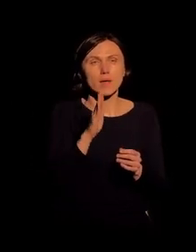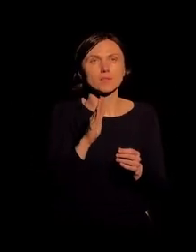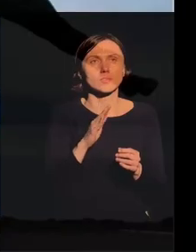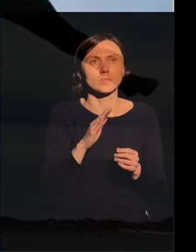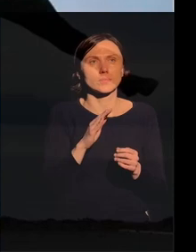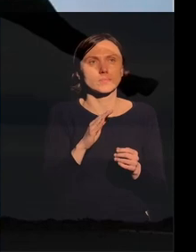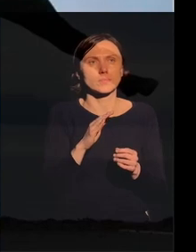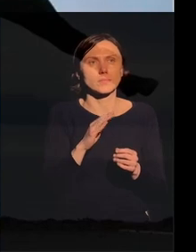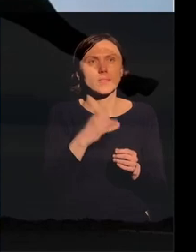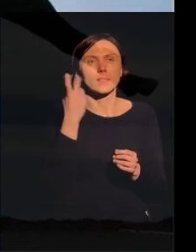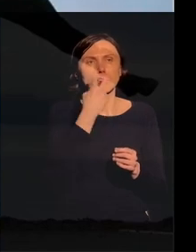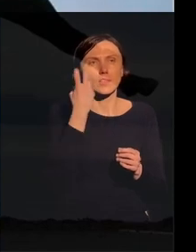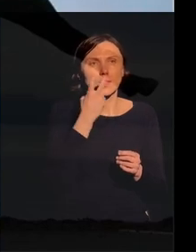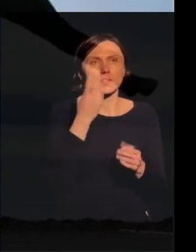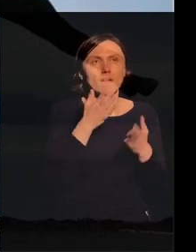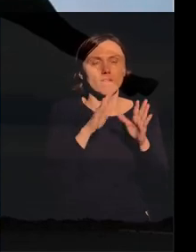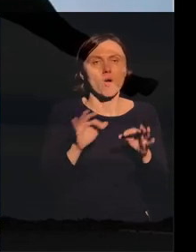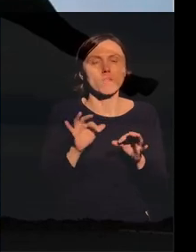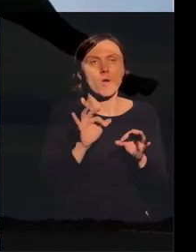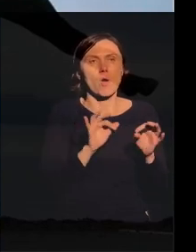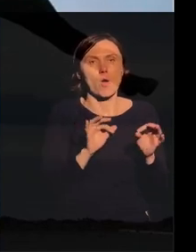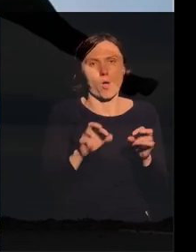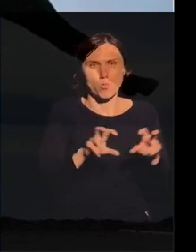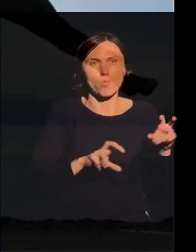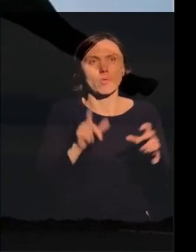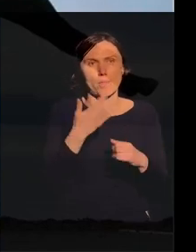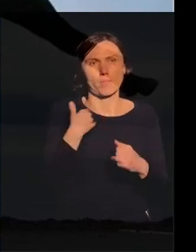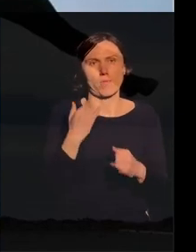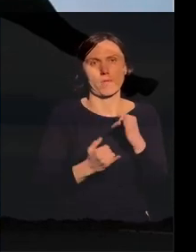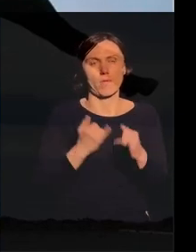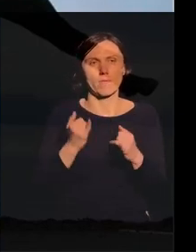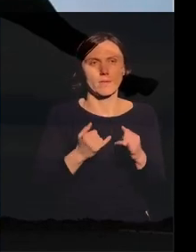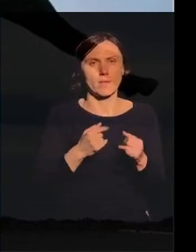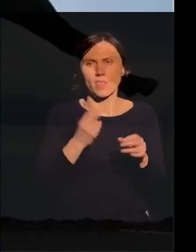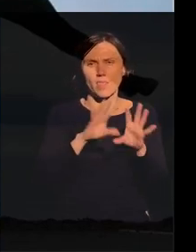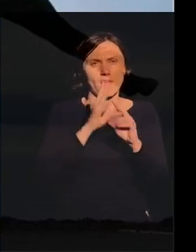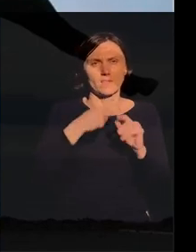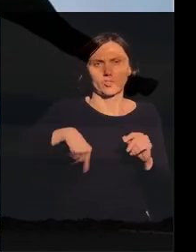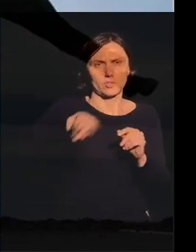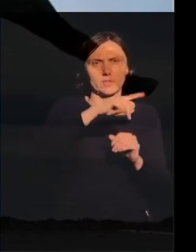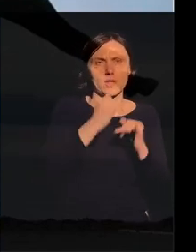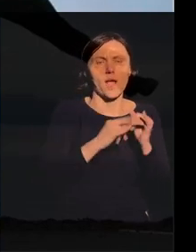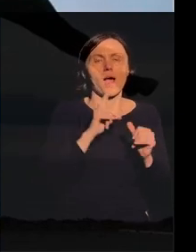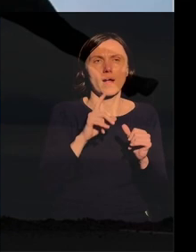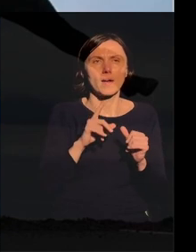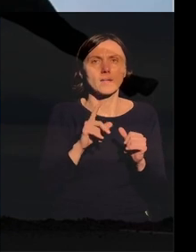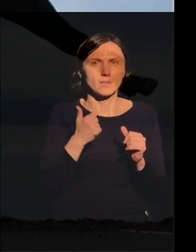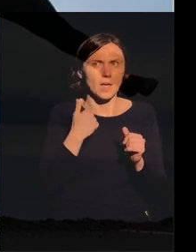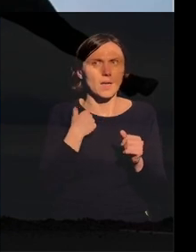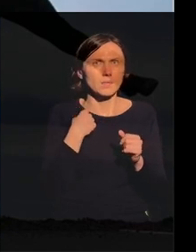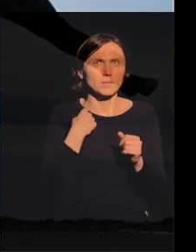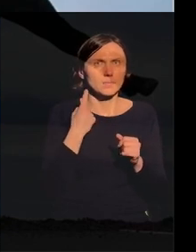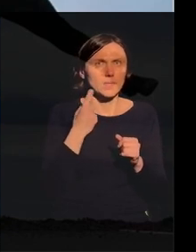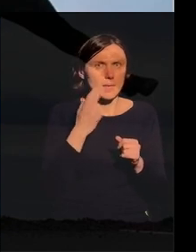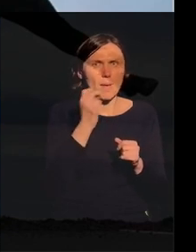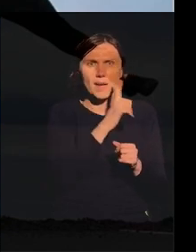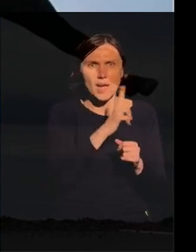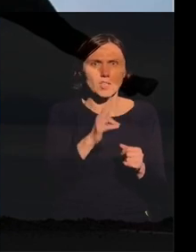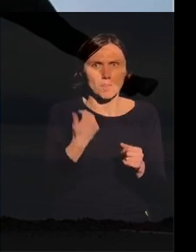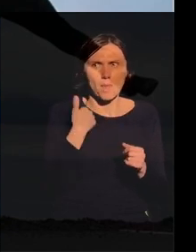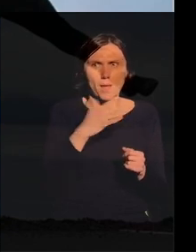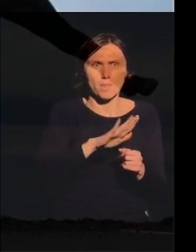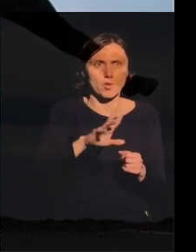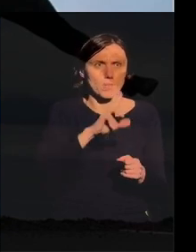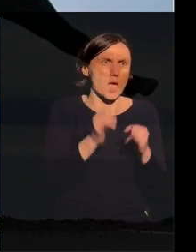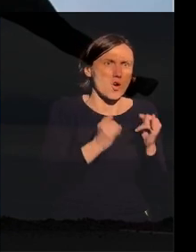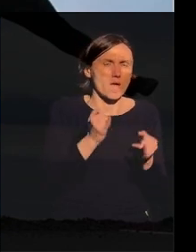taką najciekawszą formą ruchu był rower. No bo oczywiście nie wszyscy jeździli rowerem, natomiast wydaje mi się, że jakby chyba każdy miał rower.